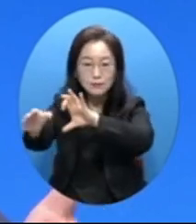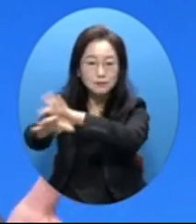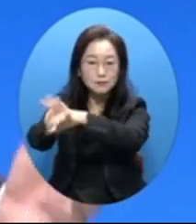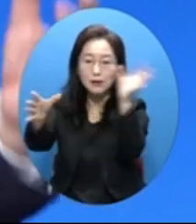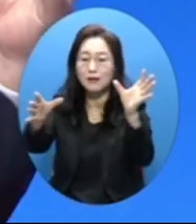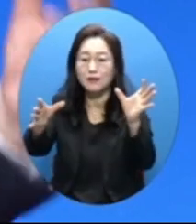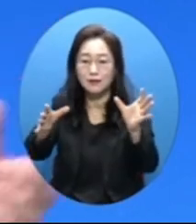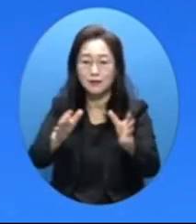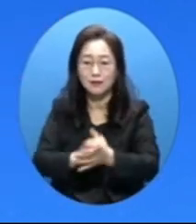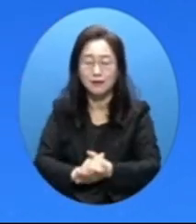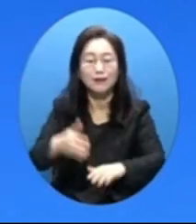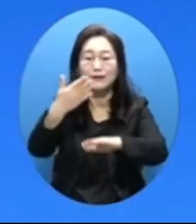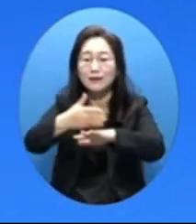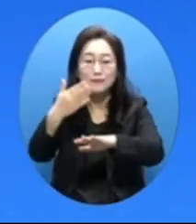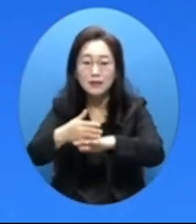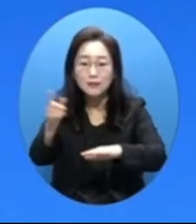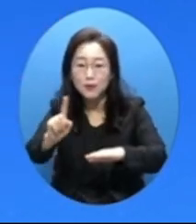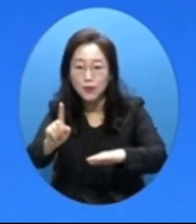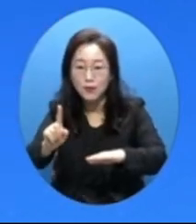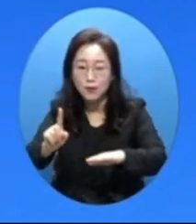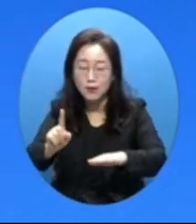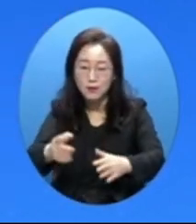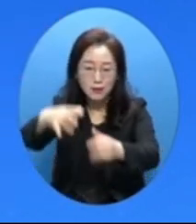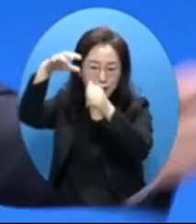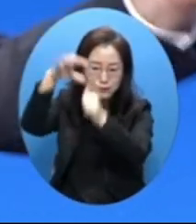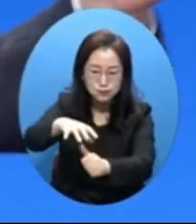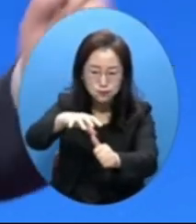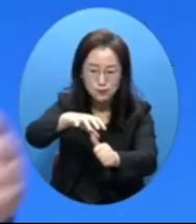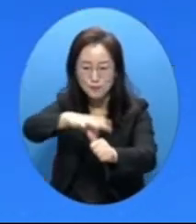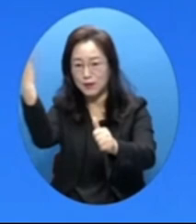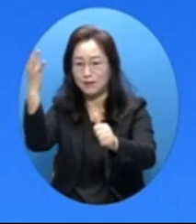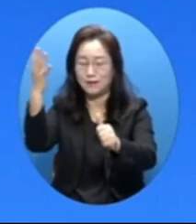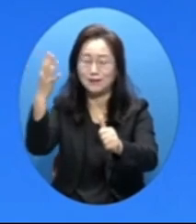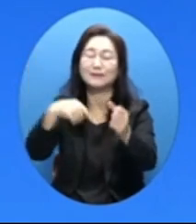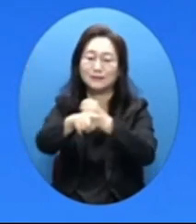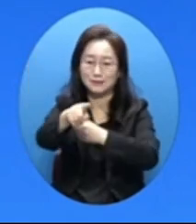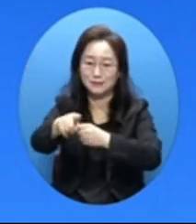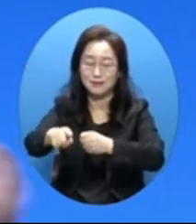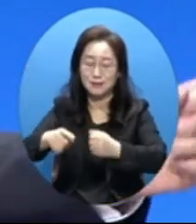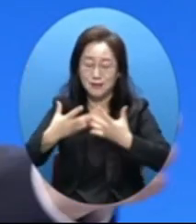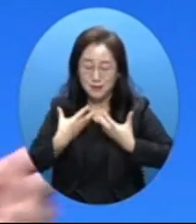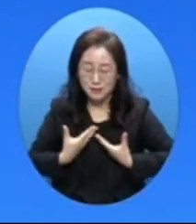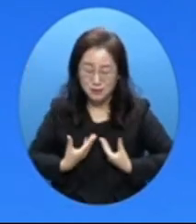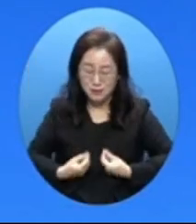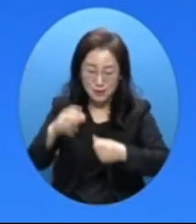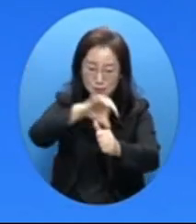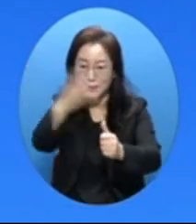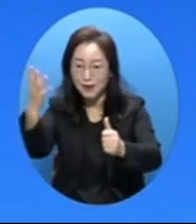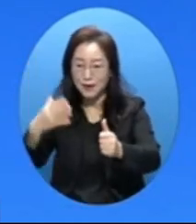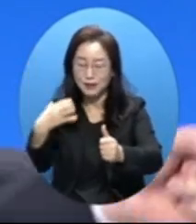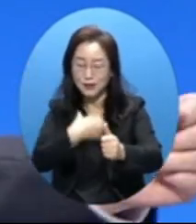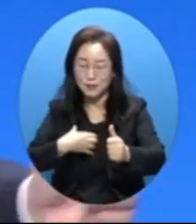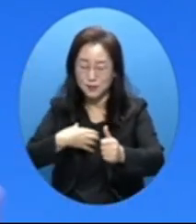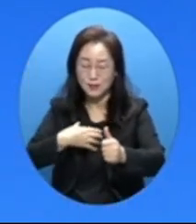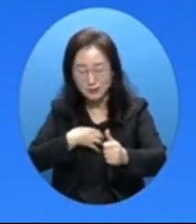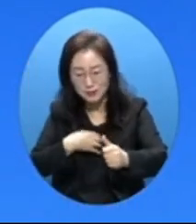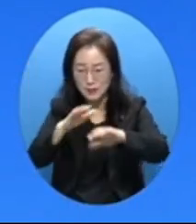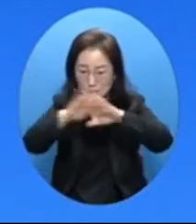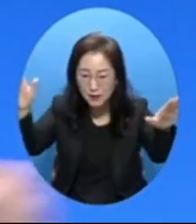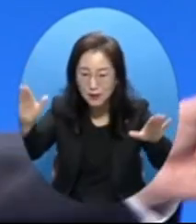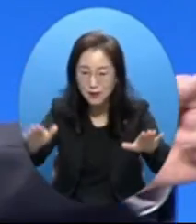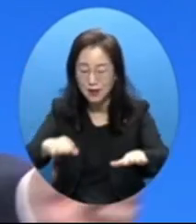풀어졌습니다 감사는 우리를 결박하고 있는 모두들 풀어 버리는 것입니다 절망을 풀어 버리고 염려가서